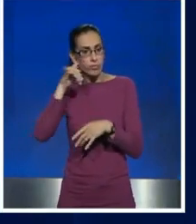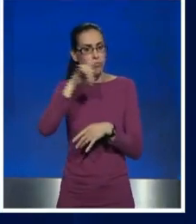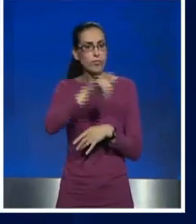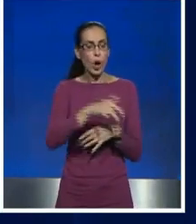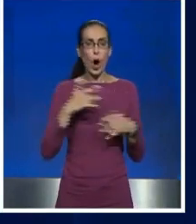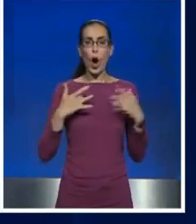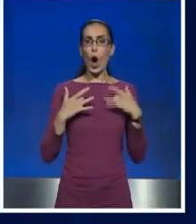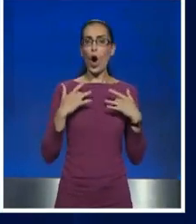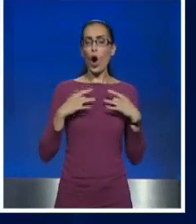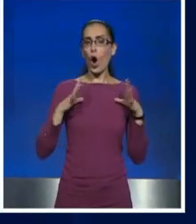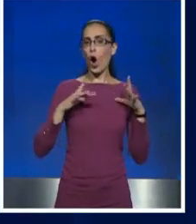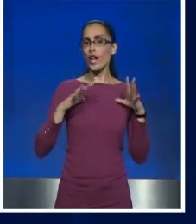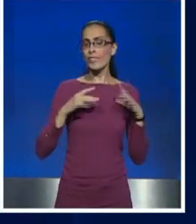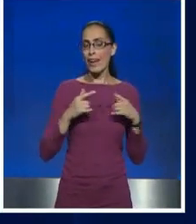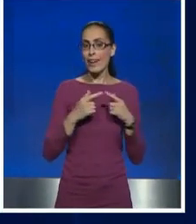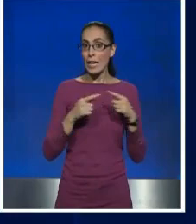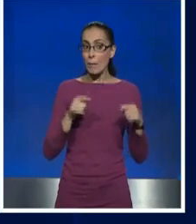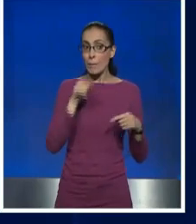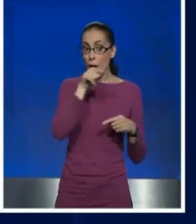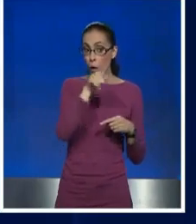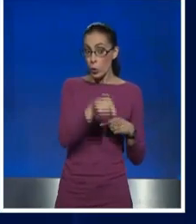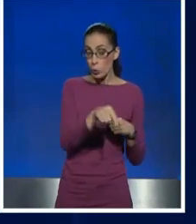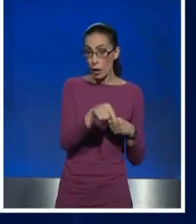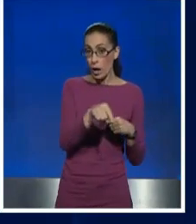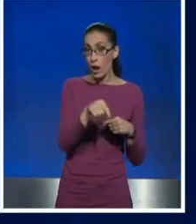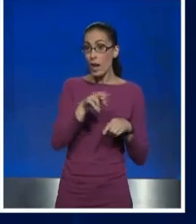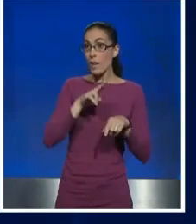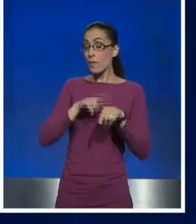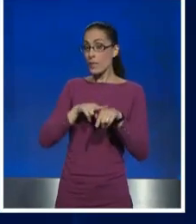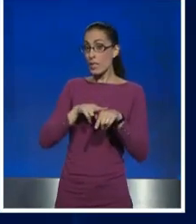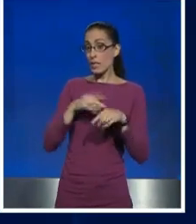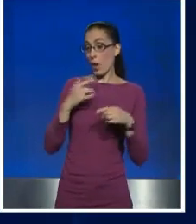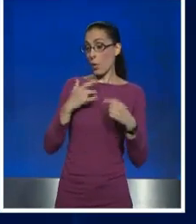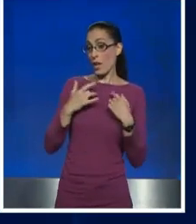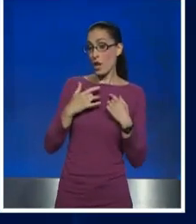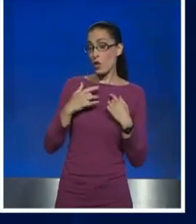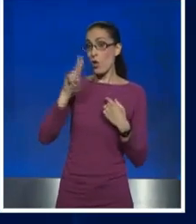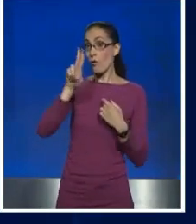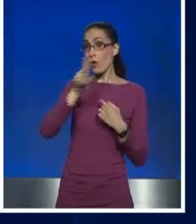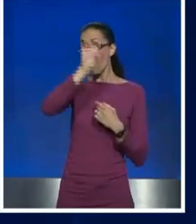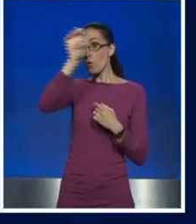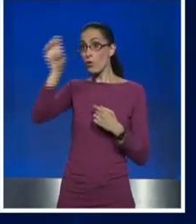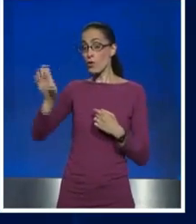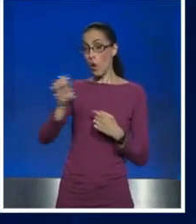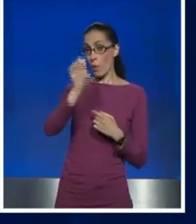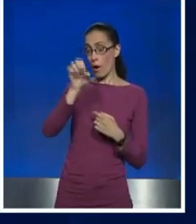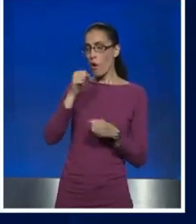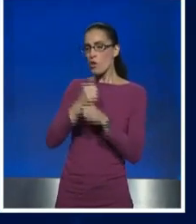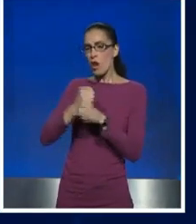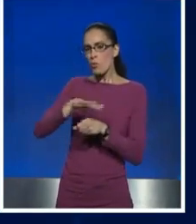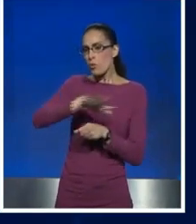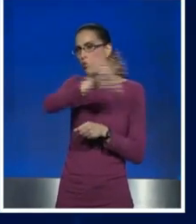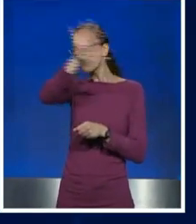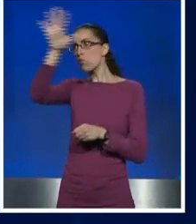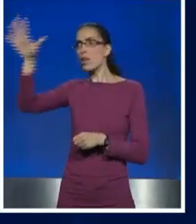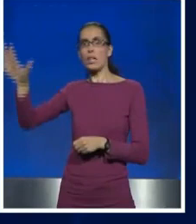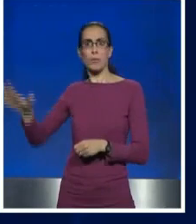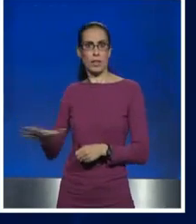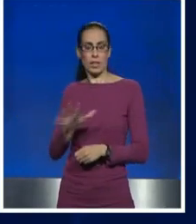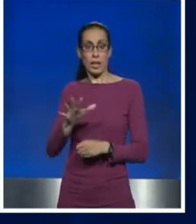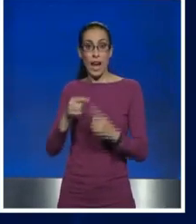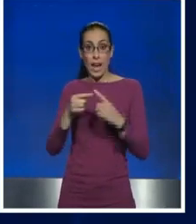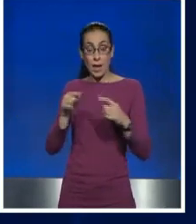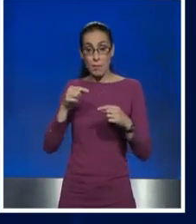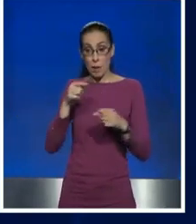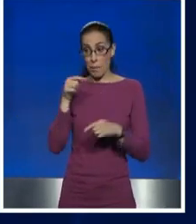trid. Imma huma jistgħu jgħixu fl-Ewropa u jaħdmu hemm. Imma biex jiena u